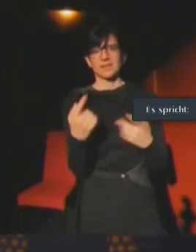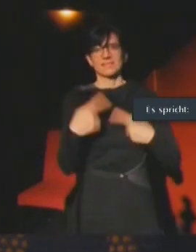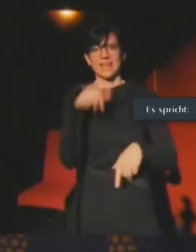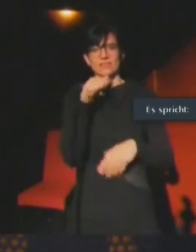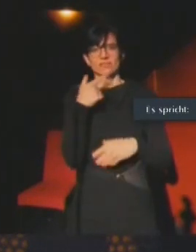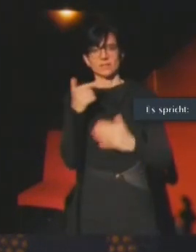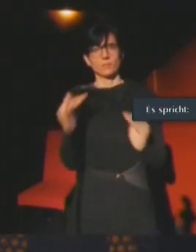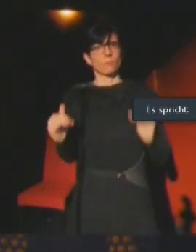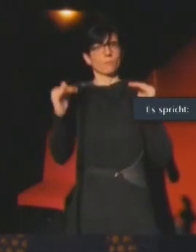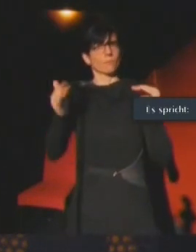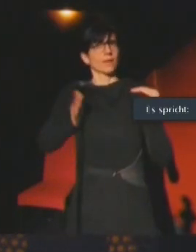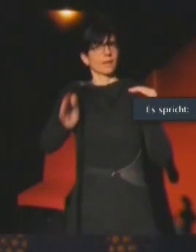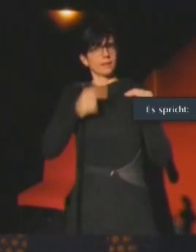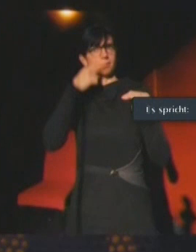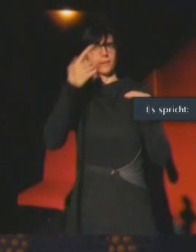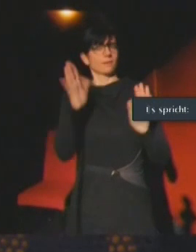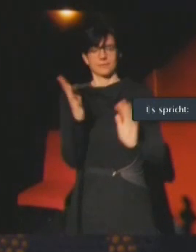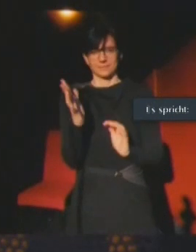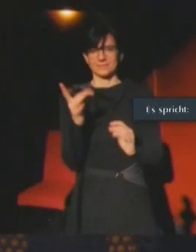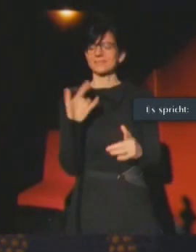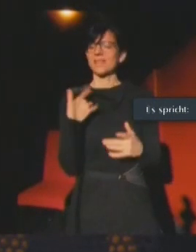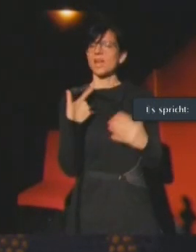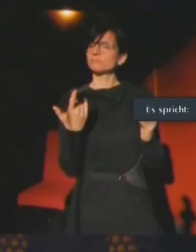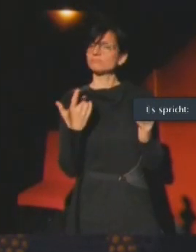darf, sondern weiterhin, wenn man so will,